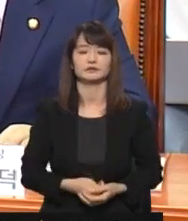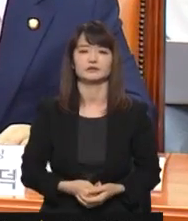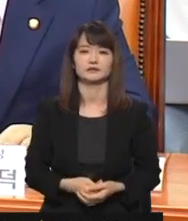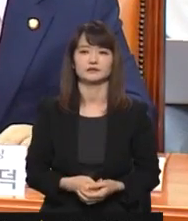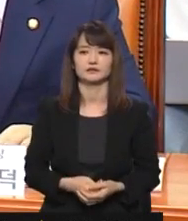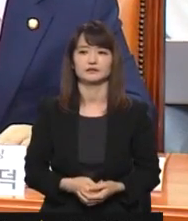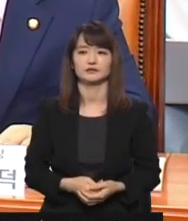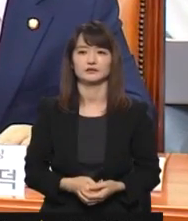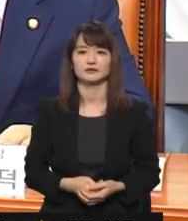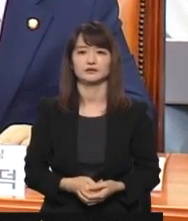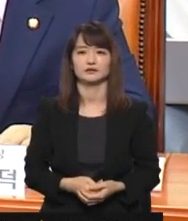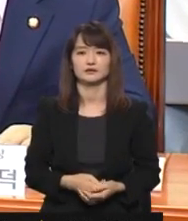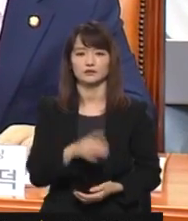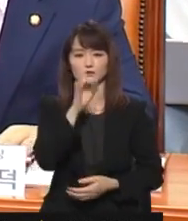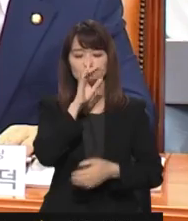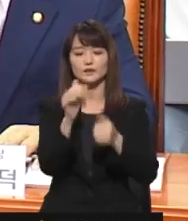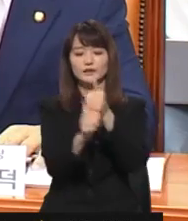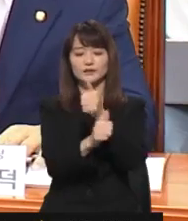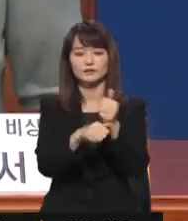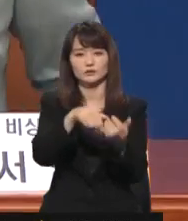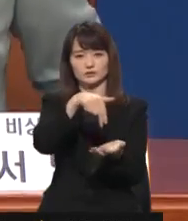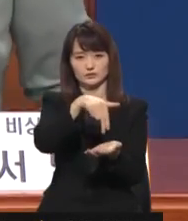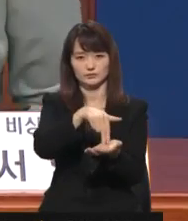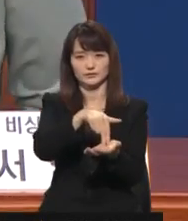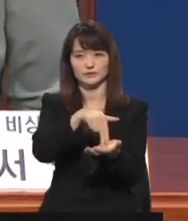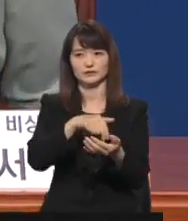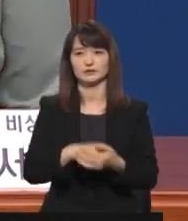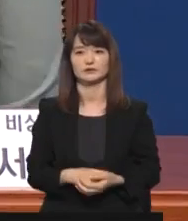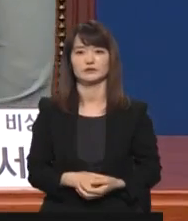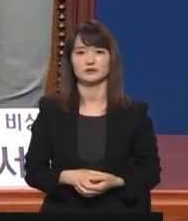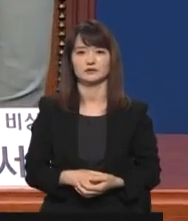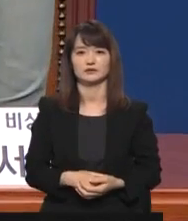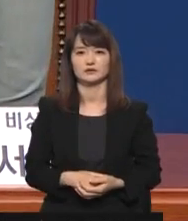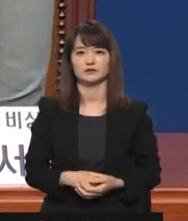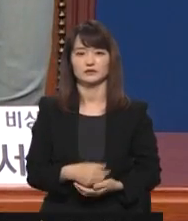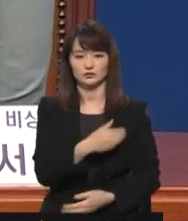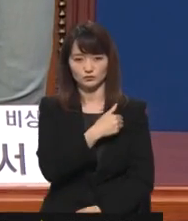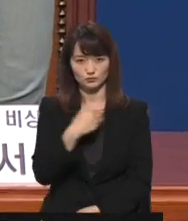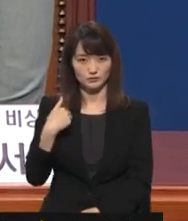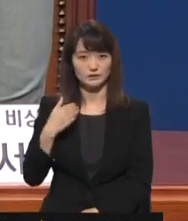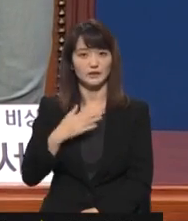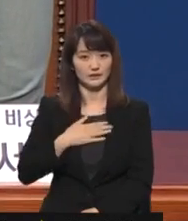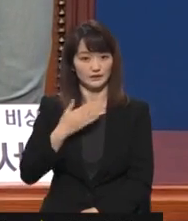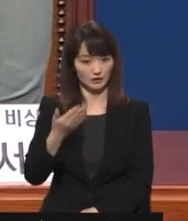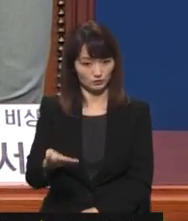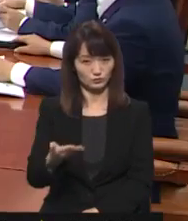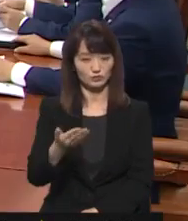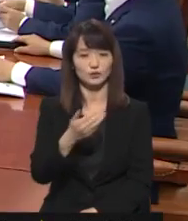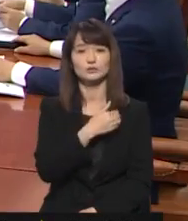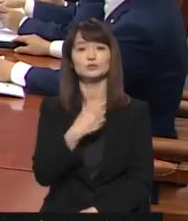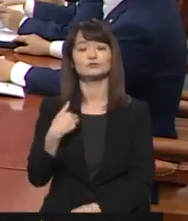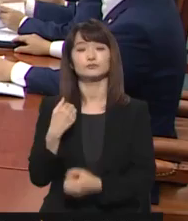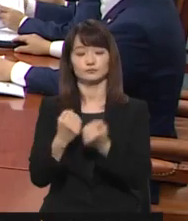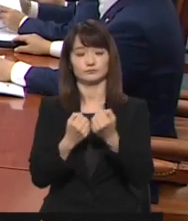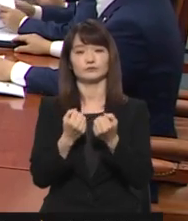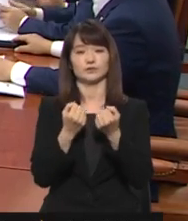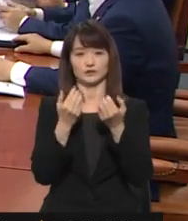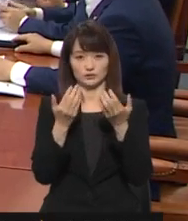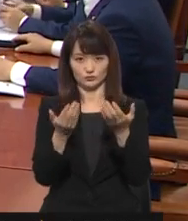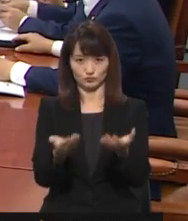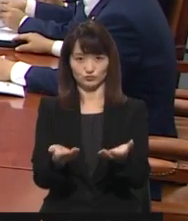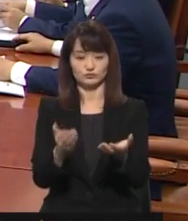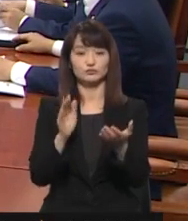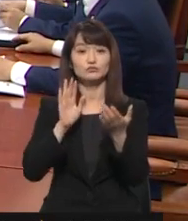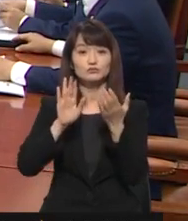조항에 의한 분들 입장에서는 좀 더 충분히 공지가 되고 충분히 설명이 있고 나서 어이